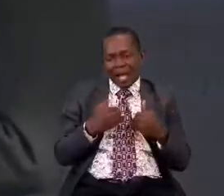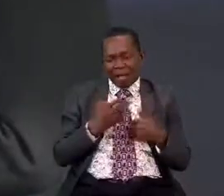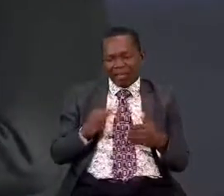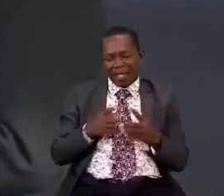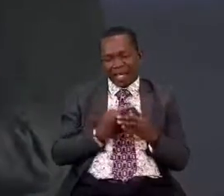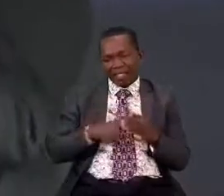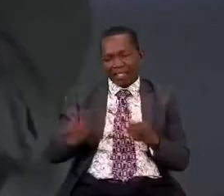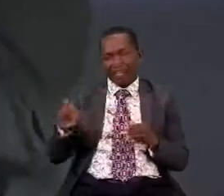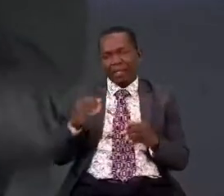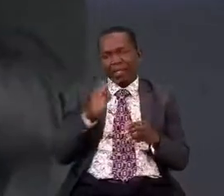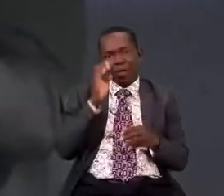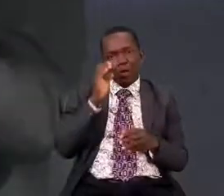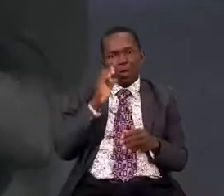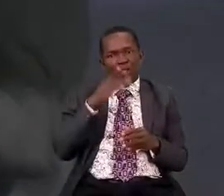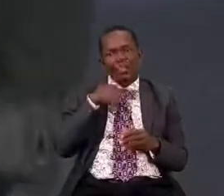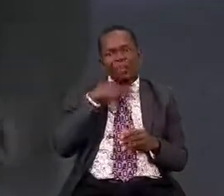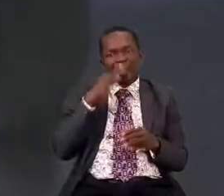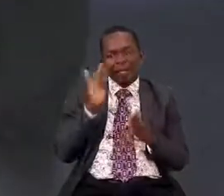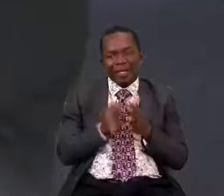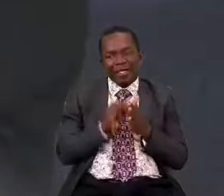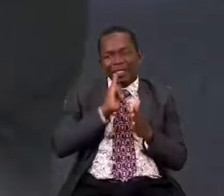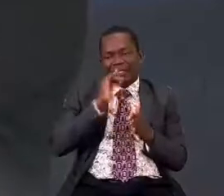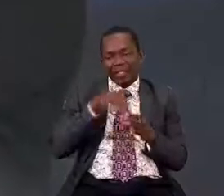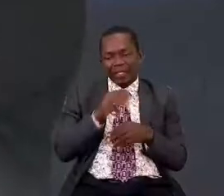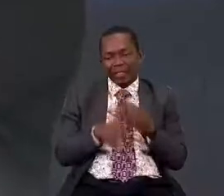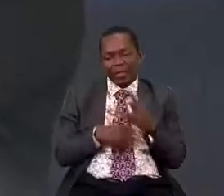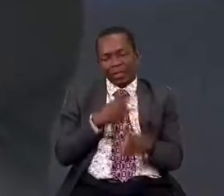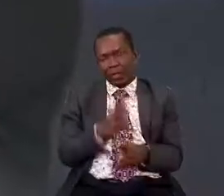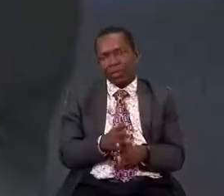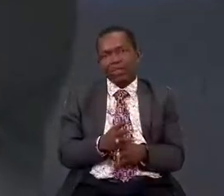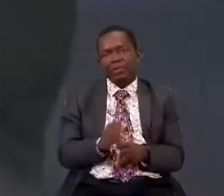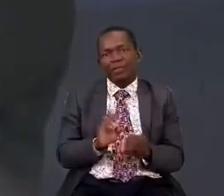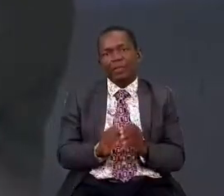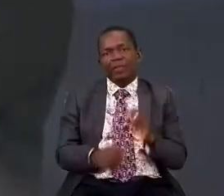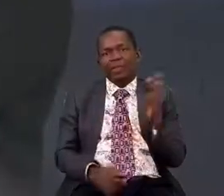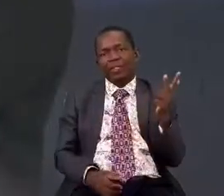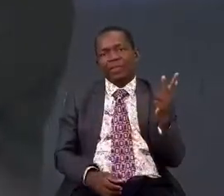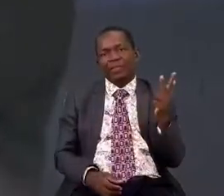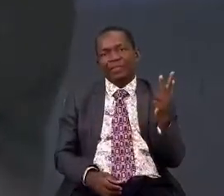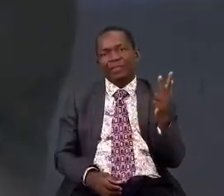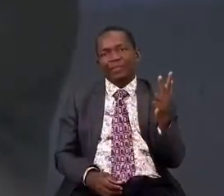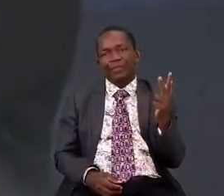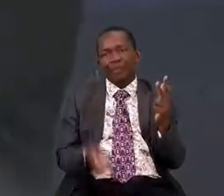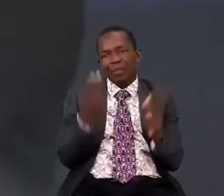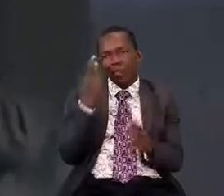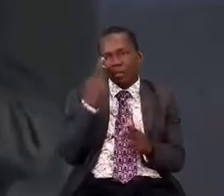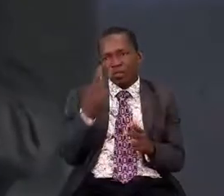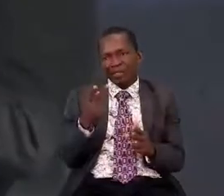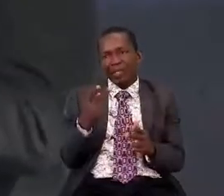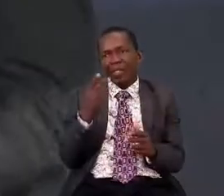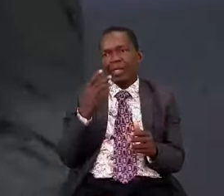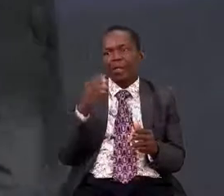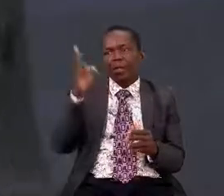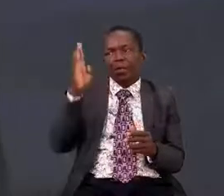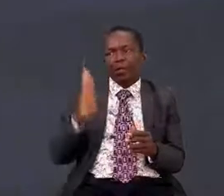les promesses de Dieu possédées par une grande foi qui s'approprie. Une grande foi